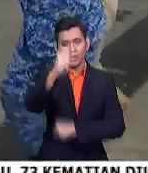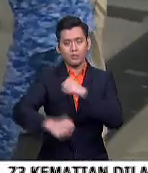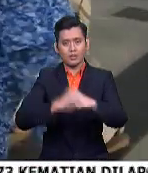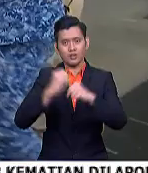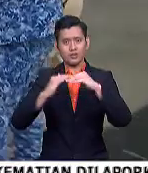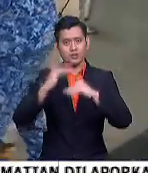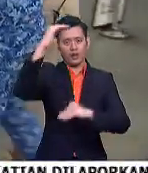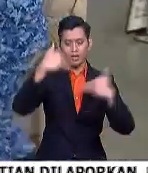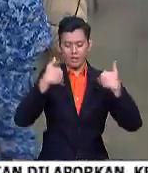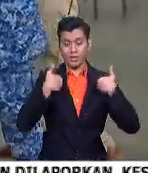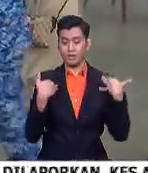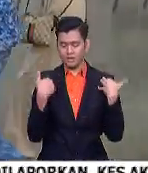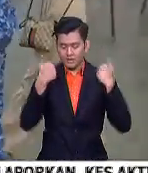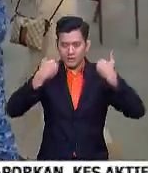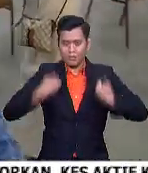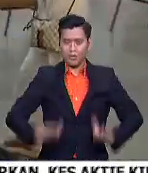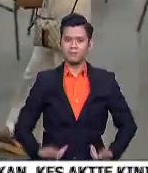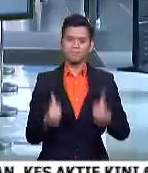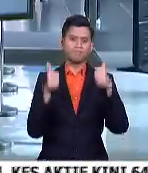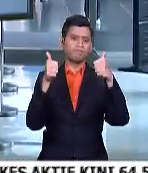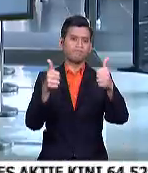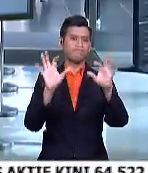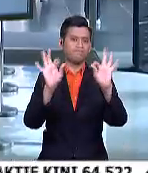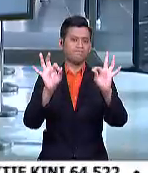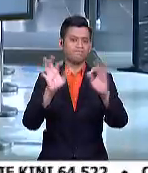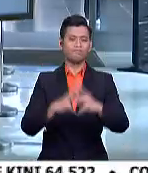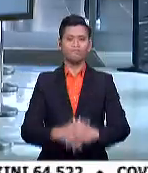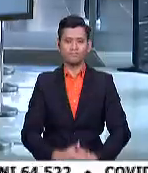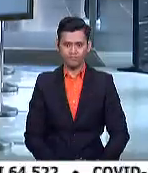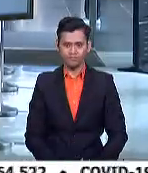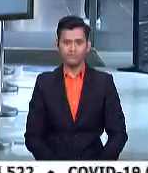mempunyai kesihatan tubuh badan yang baik.